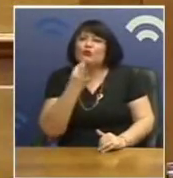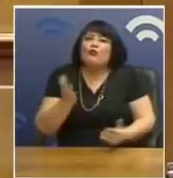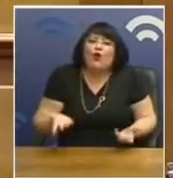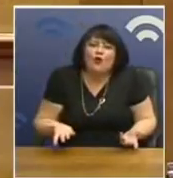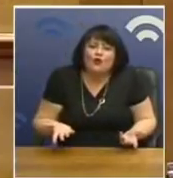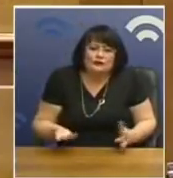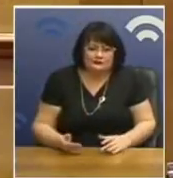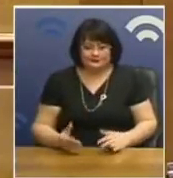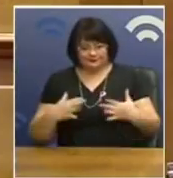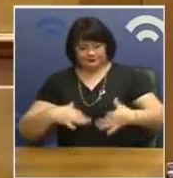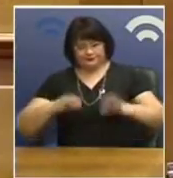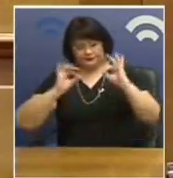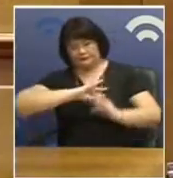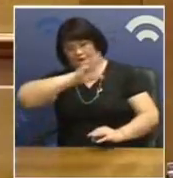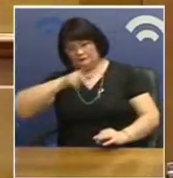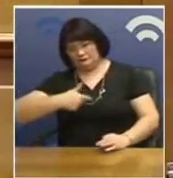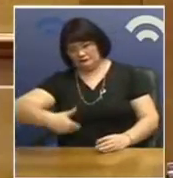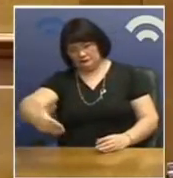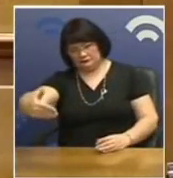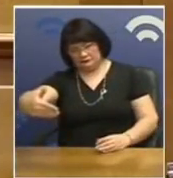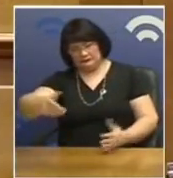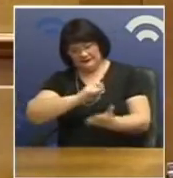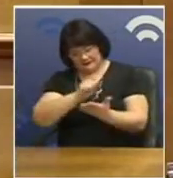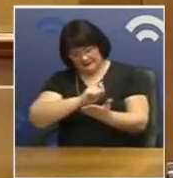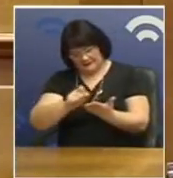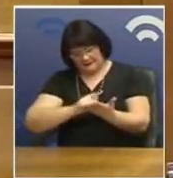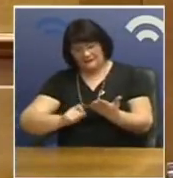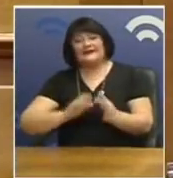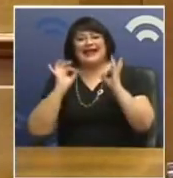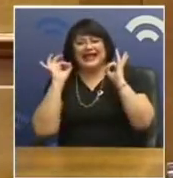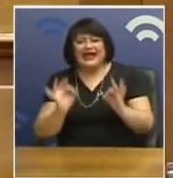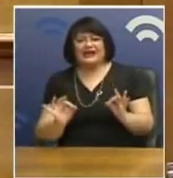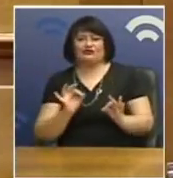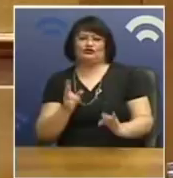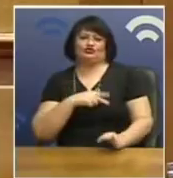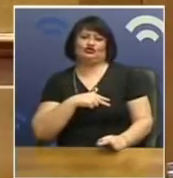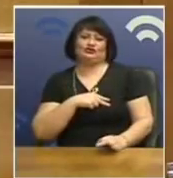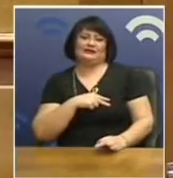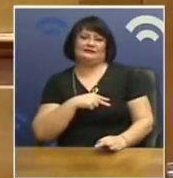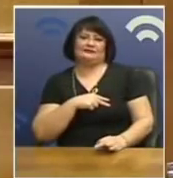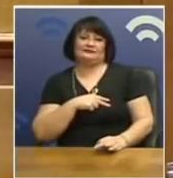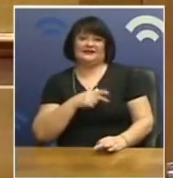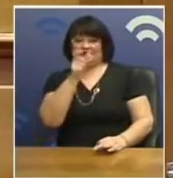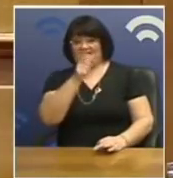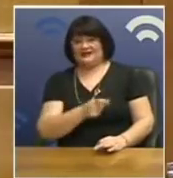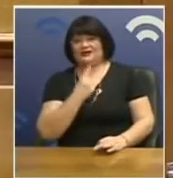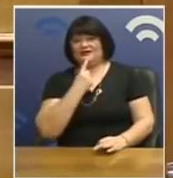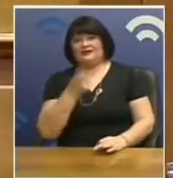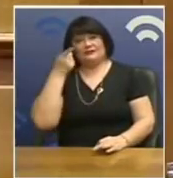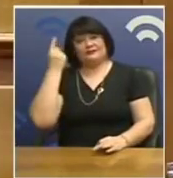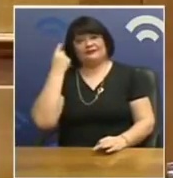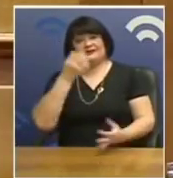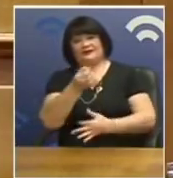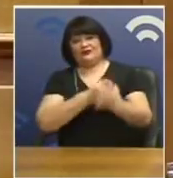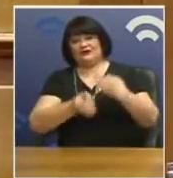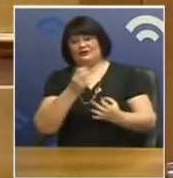την αρχή μέχρι το τέλος, σε όλα όσα έγραψαν, ήταν ακριβής. Και μη σπεύσετε τώρα αυτές τις ανοησίες που άκουσα από κάποιους